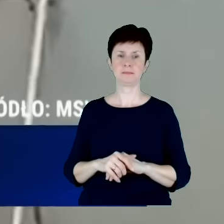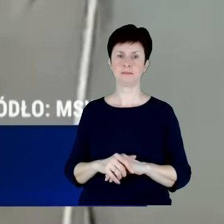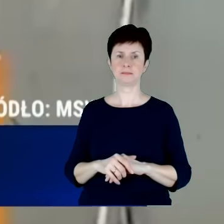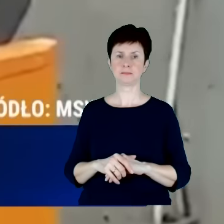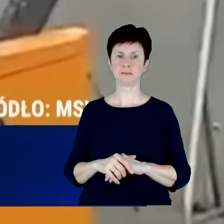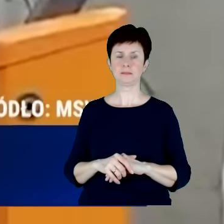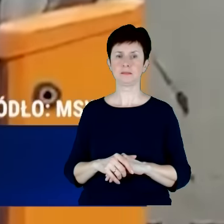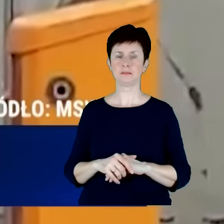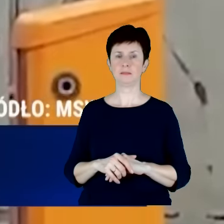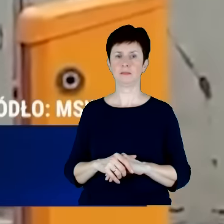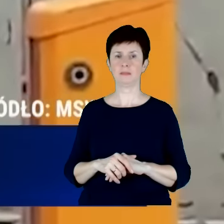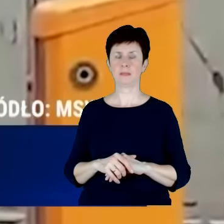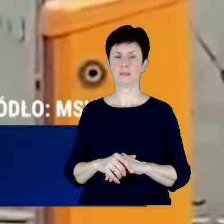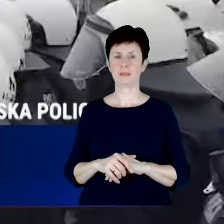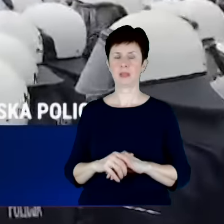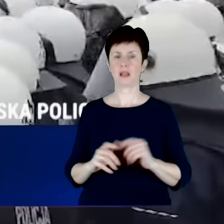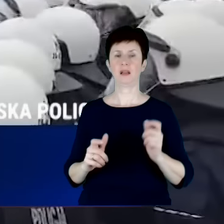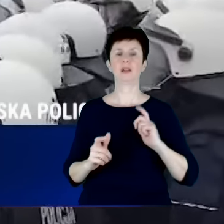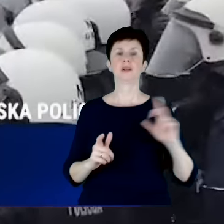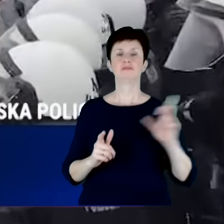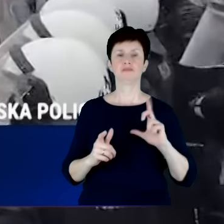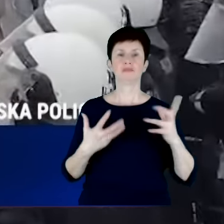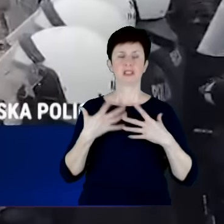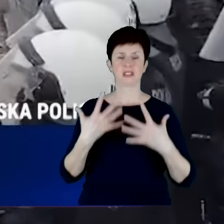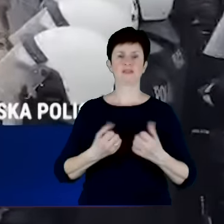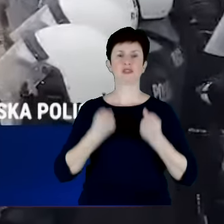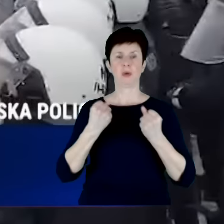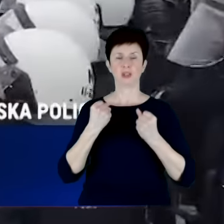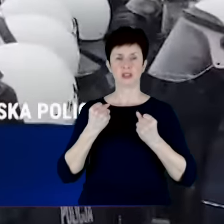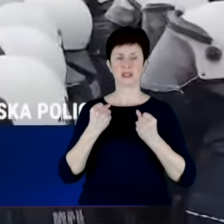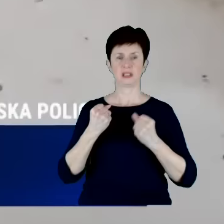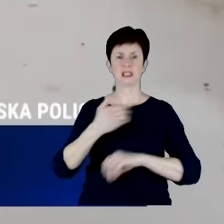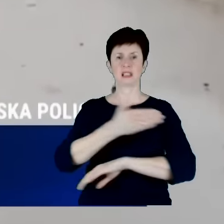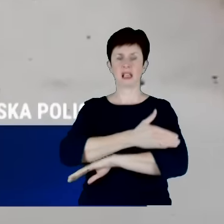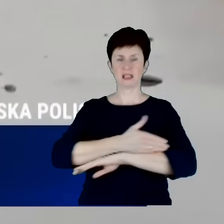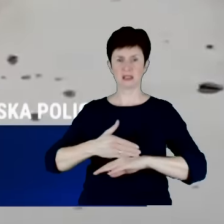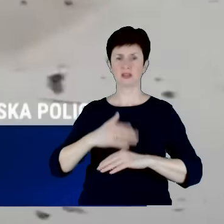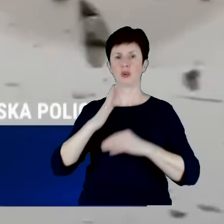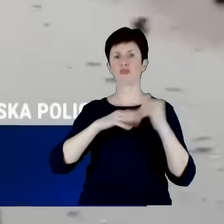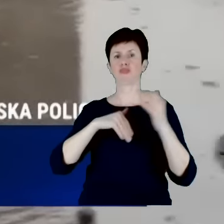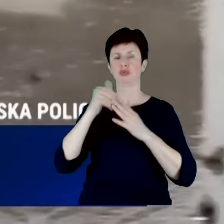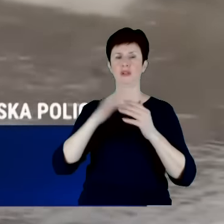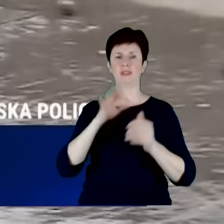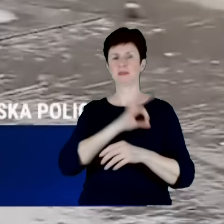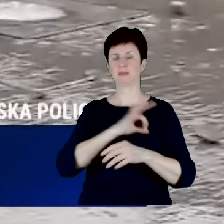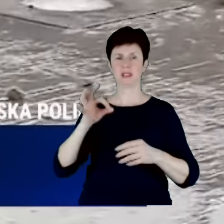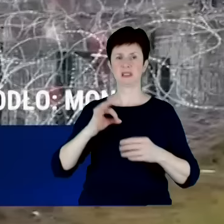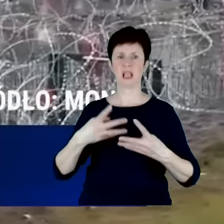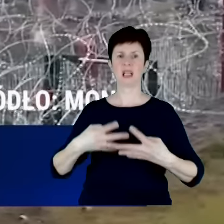zdecydowały się na wzmocnienie granicy zewnętrznej, także poprzez budowę odpowiednich instalacji.